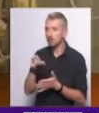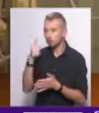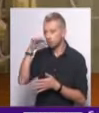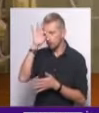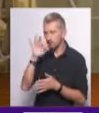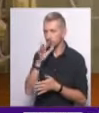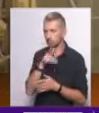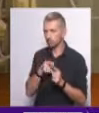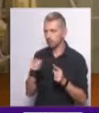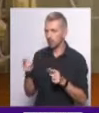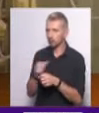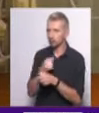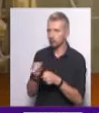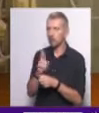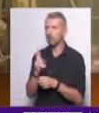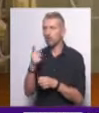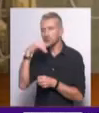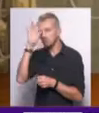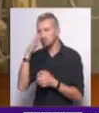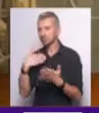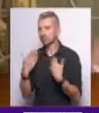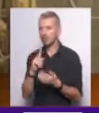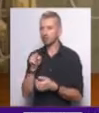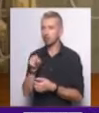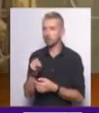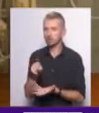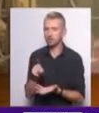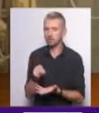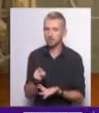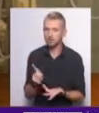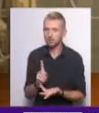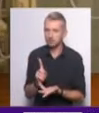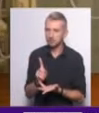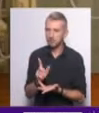цих сутичок? Яким чином реагували вони на те, що ви пройшли,